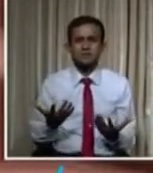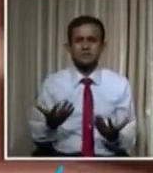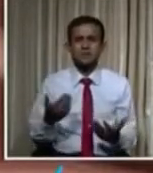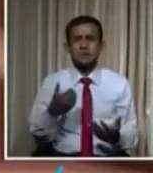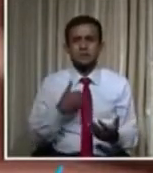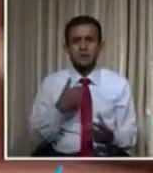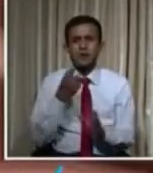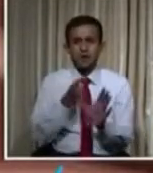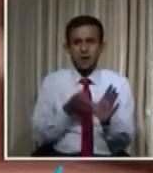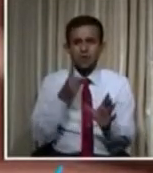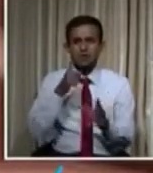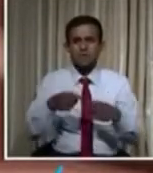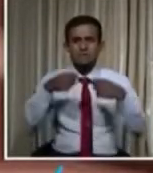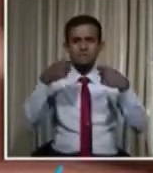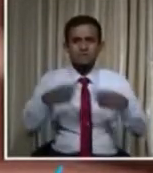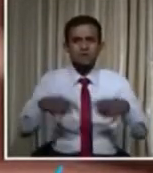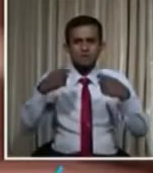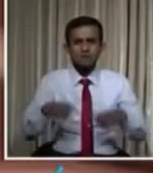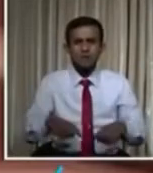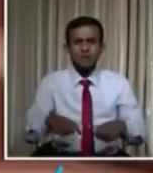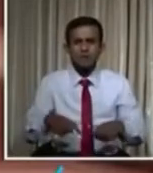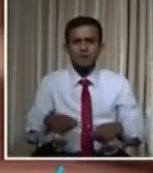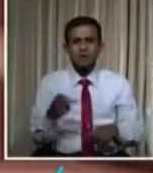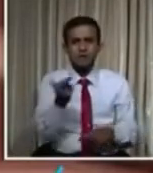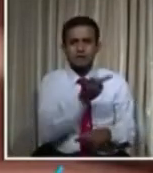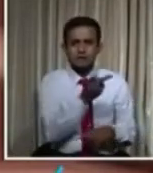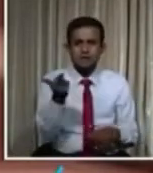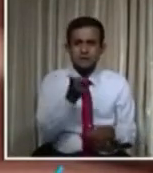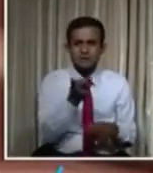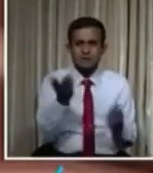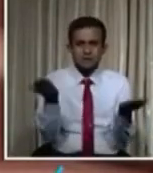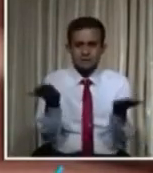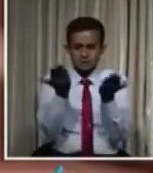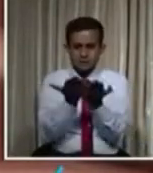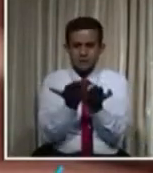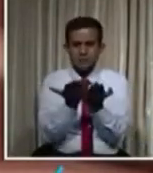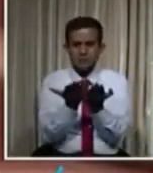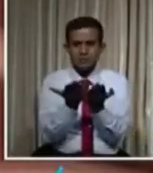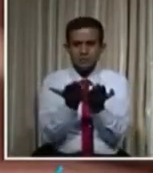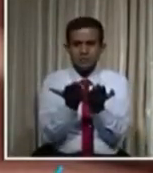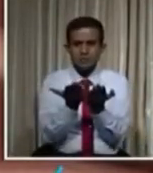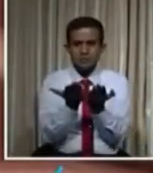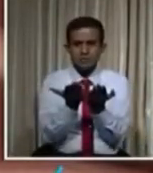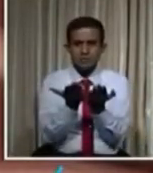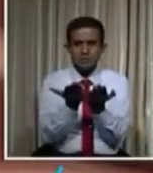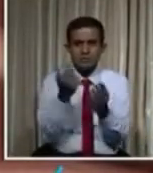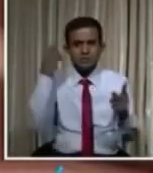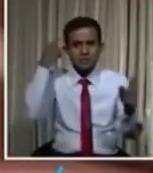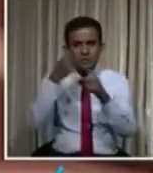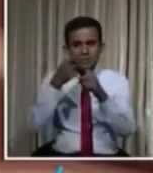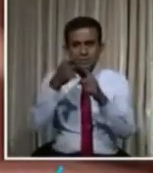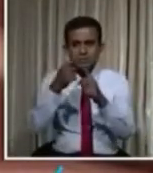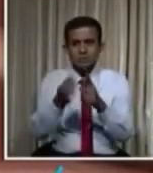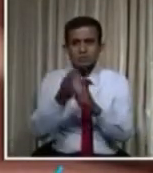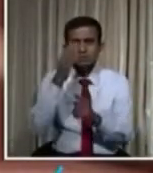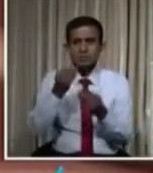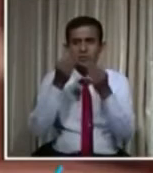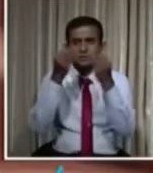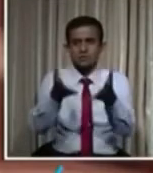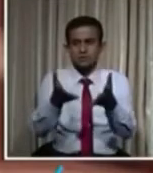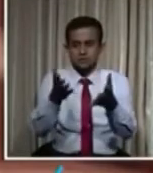මගේ අවුරුද්දක වැය ශීර්ෂය සහ ඒ දෙක එකට අරගෙන ඒ අරමුණ තුල ජනතාවට